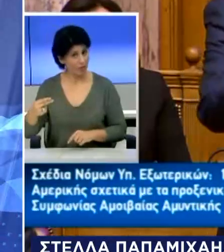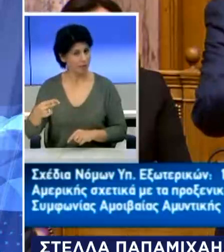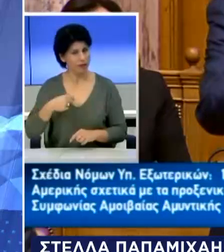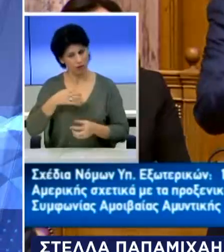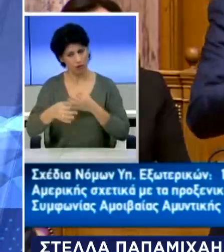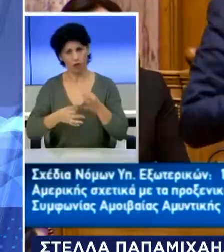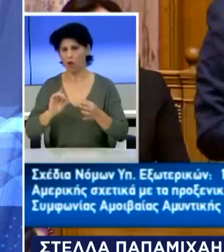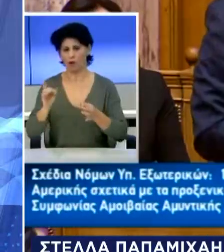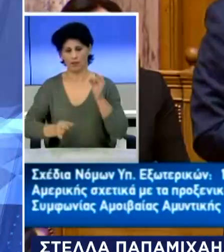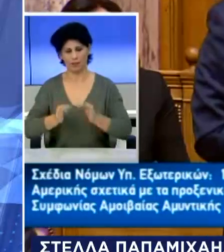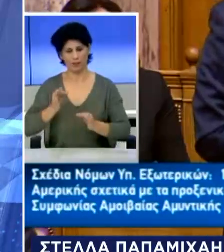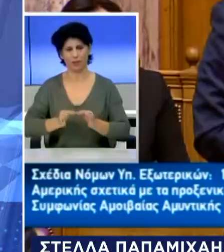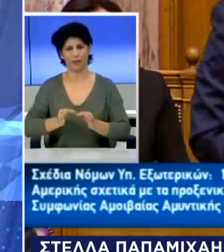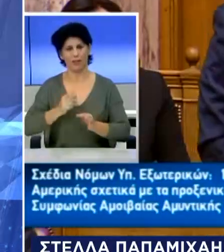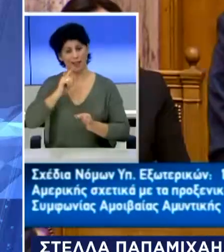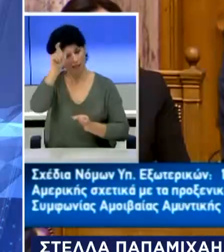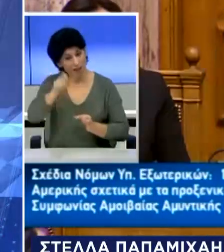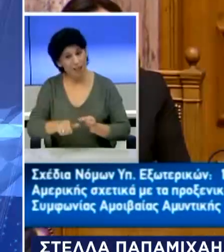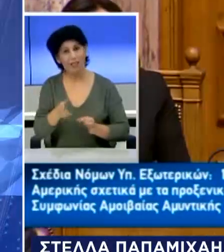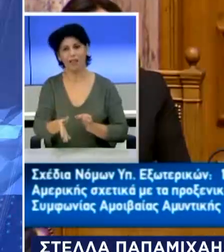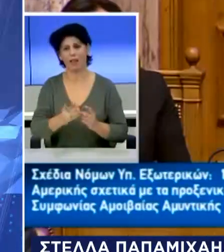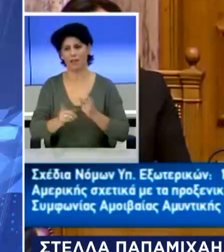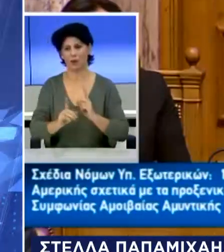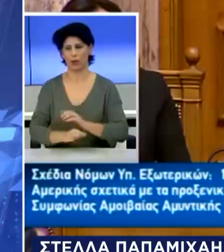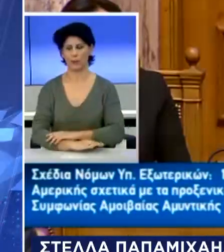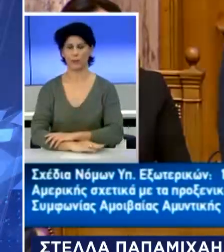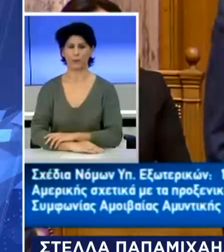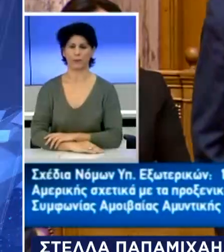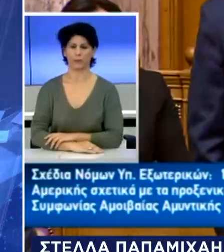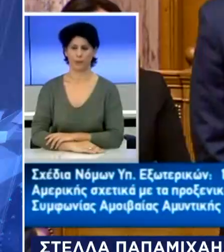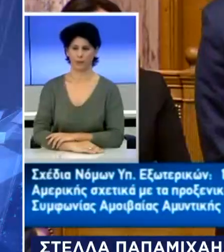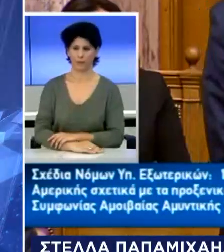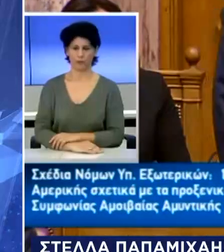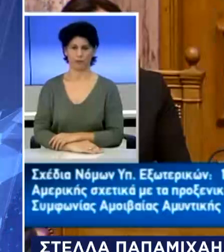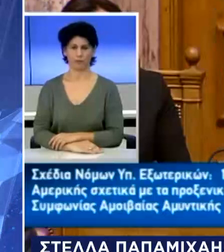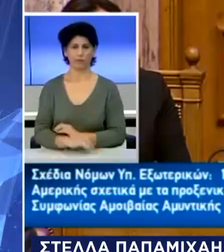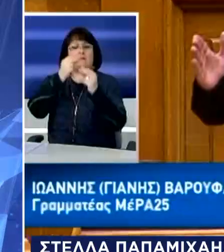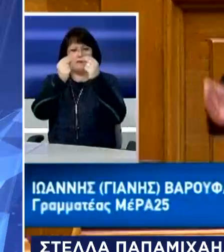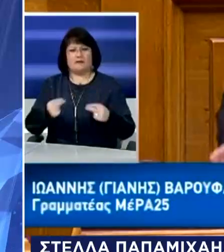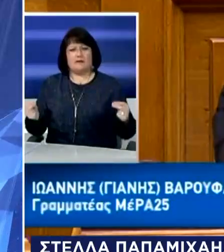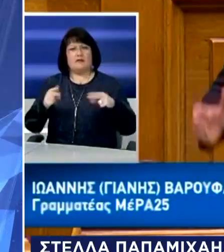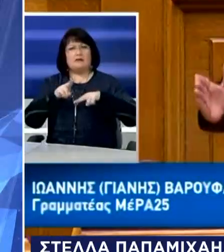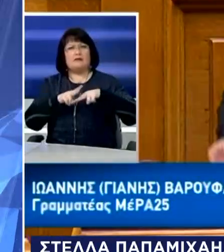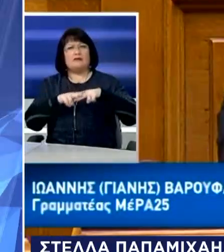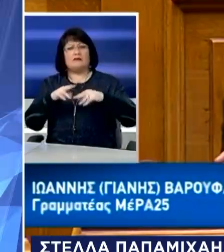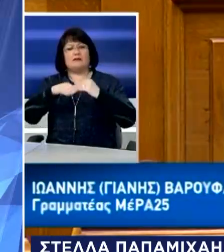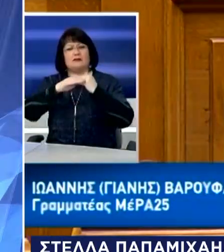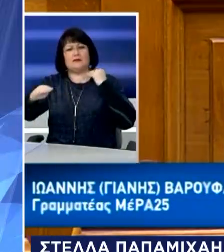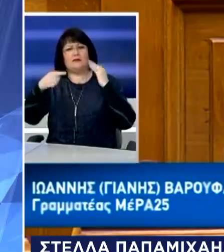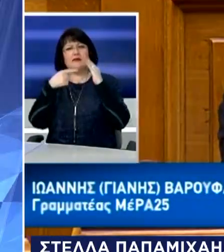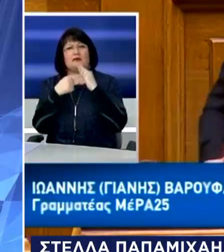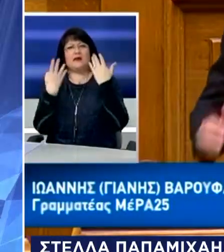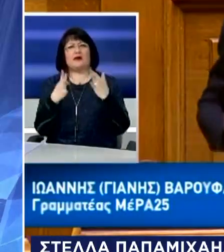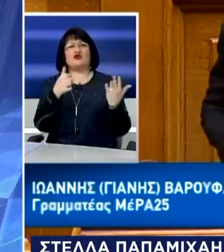Κομμουνιστικό Κόμμα, την Ελληνική Λύση και το Μέρα 25, ενώ υπήρξαν και 80 παρών από τους βουλευτές του ΣΥΡΙΖΑ. Βεβαίως προηγήθηκε μια πολύ